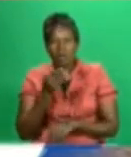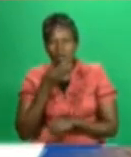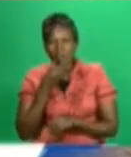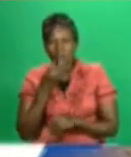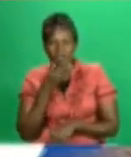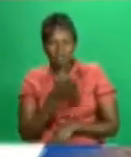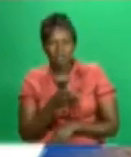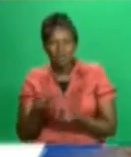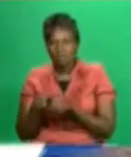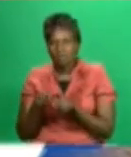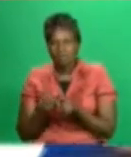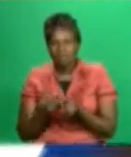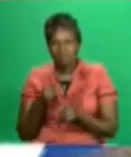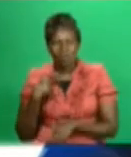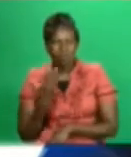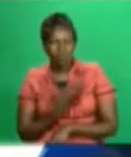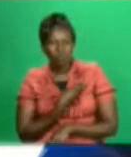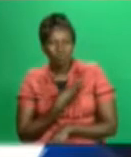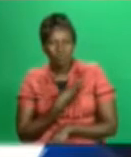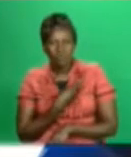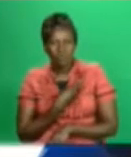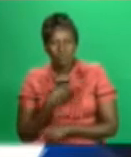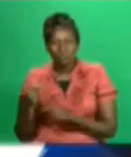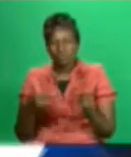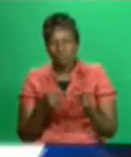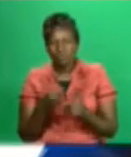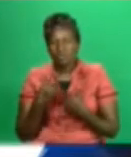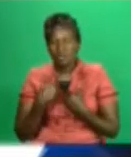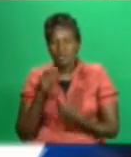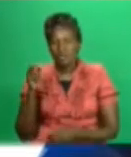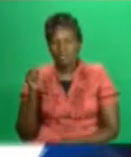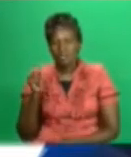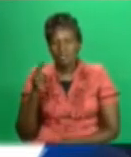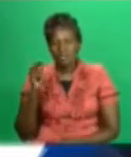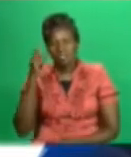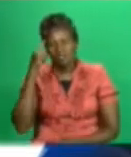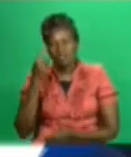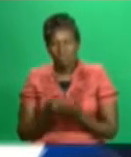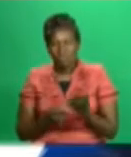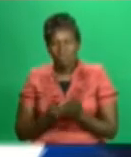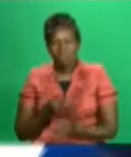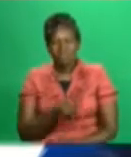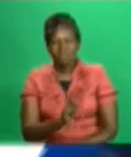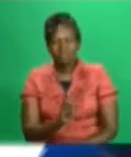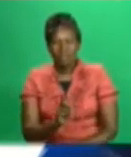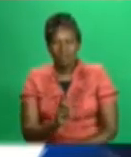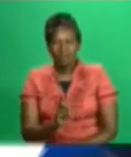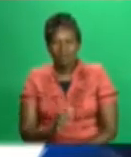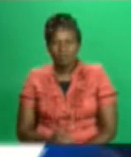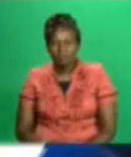mtu wake, alafu watu ni sisi wa Malindi tunakorogwa ati kuna NASA. NASA ya nani? Wacha iwanase wenyewe peke yao tu.